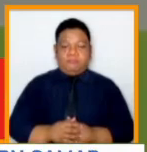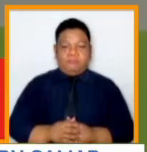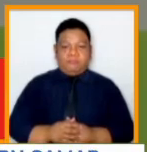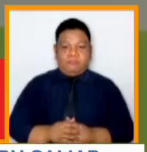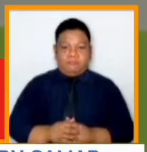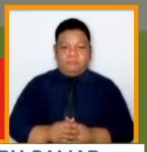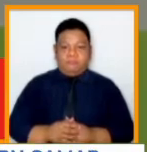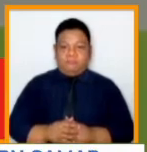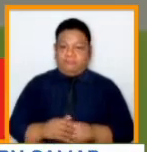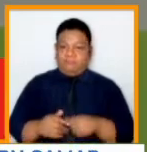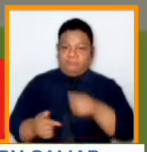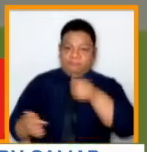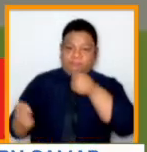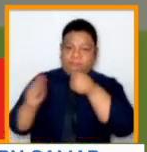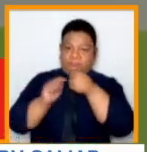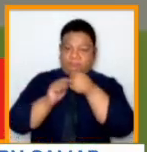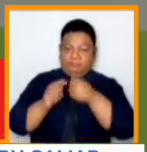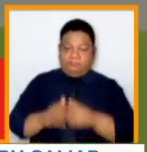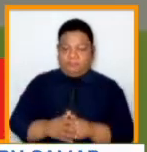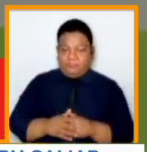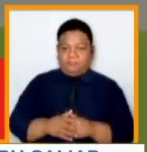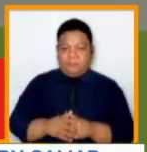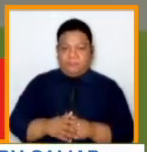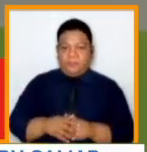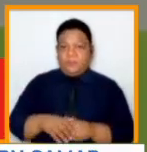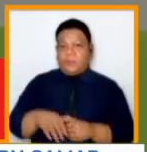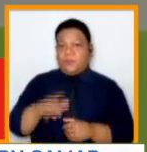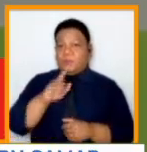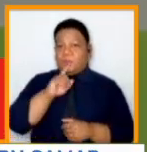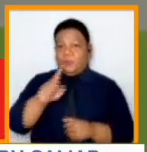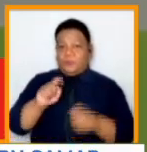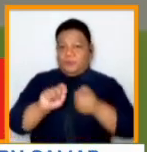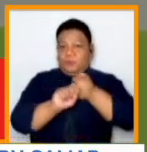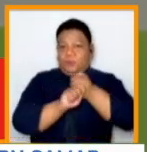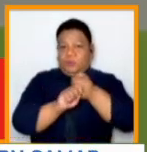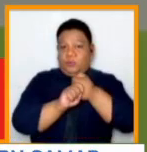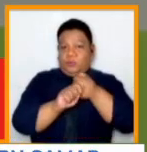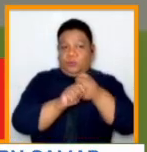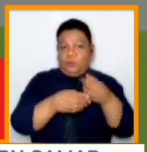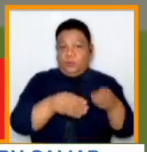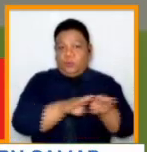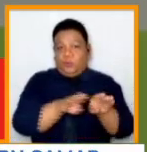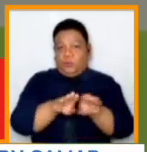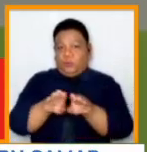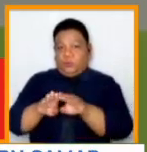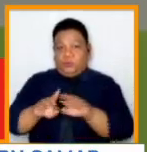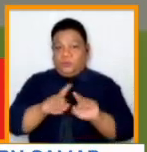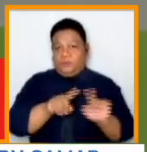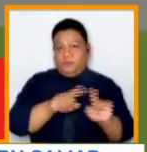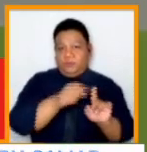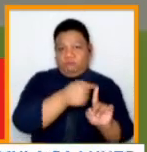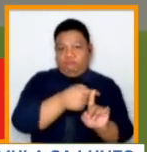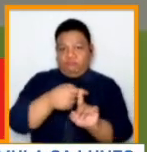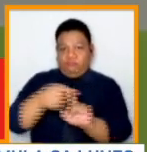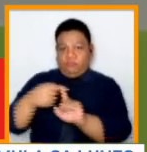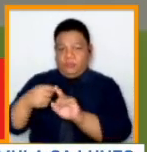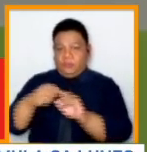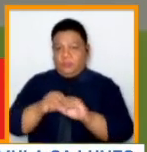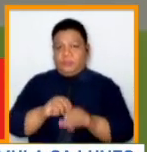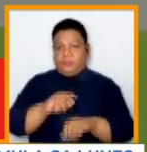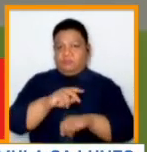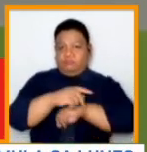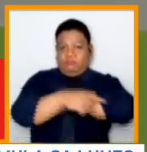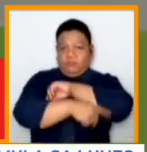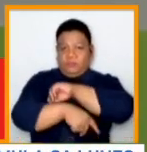Maris, kasabay ng pansamantalang pagsasara ng lahat ng mga sementeryo sa buong bansa simula ngayong araw hanggang November 2.